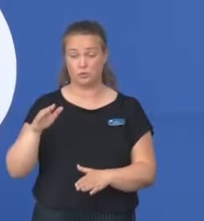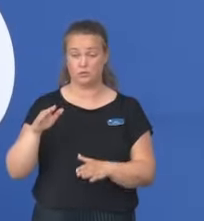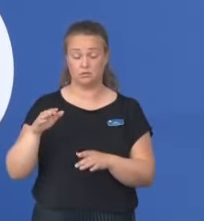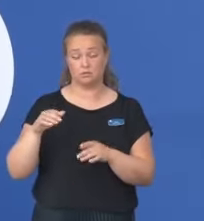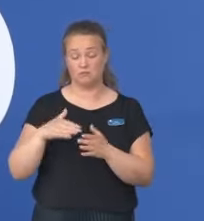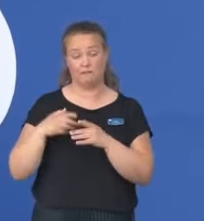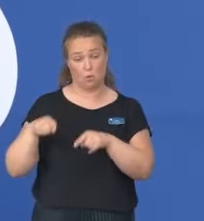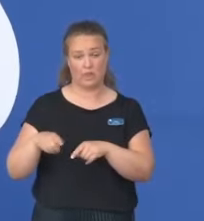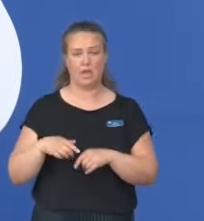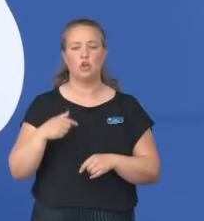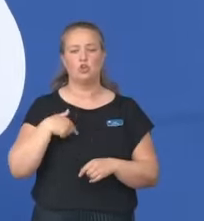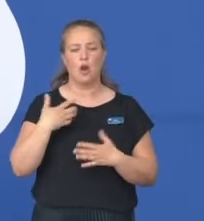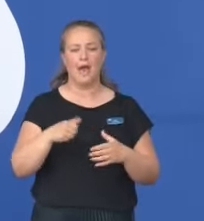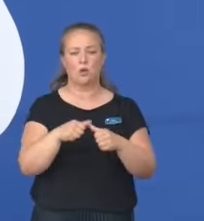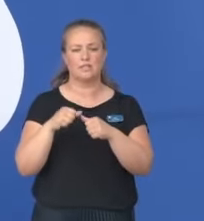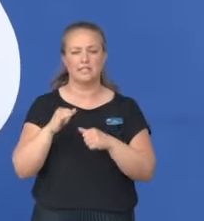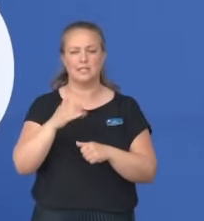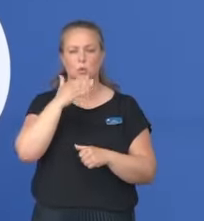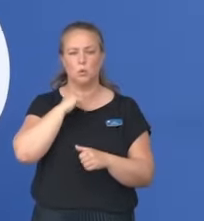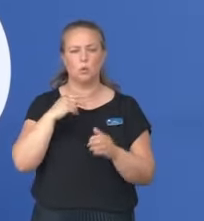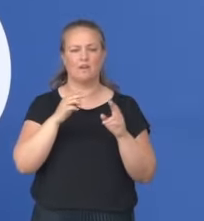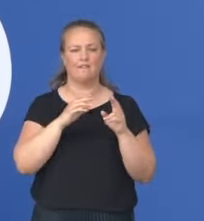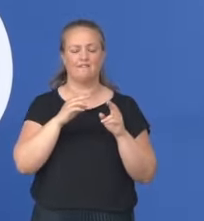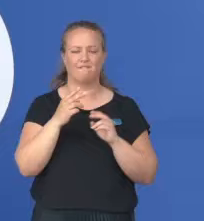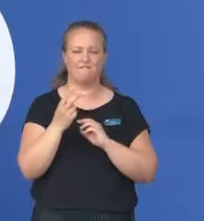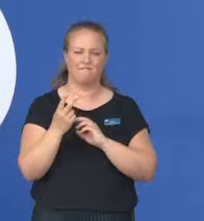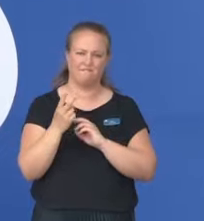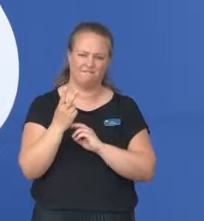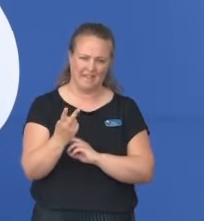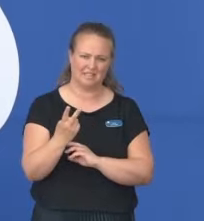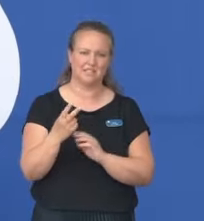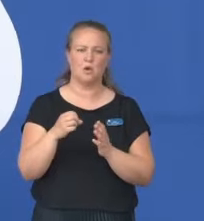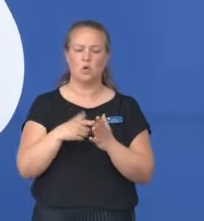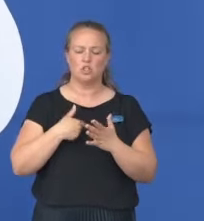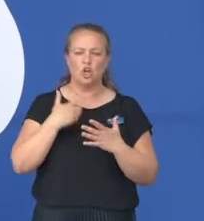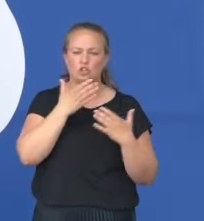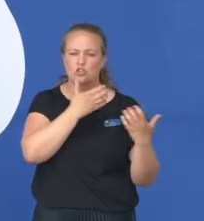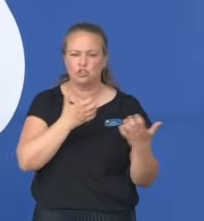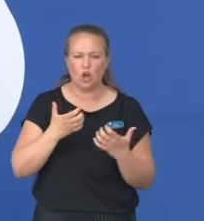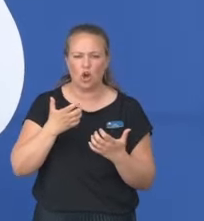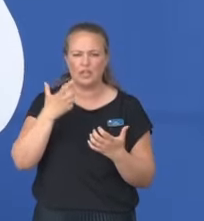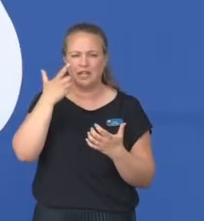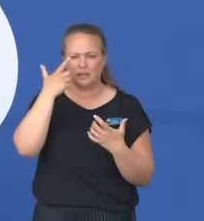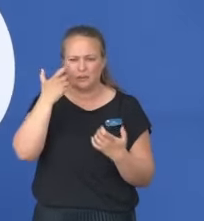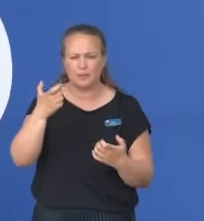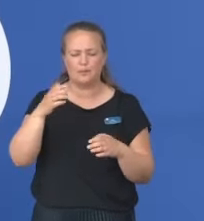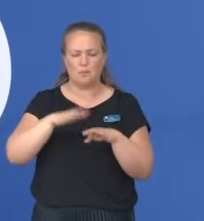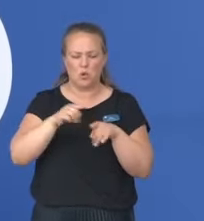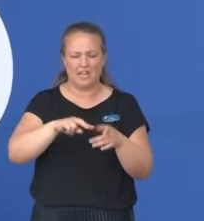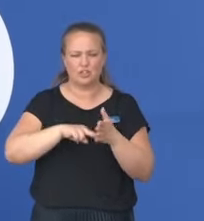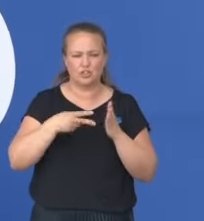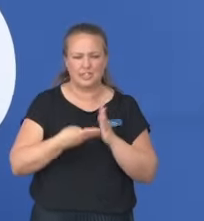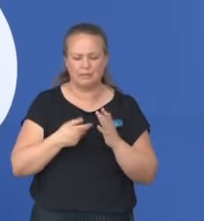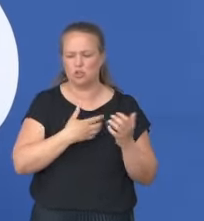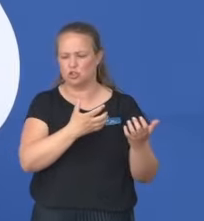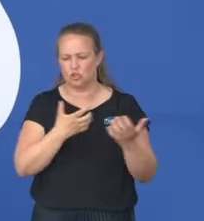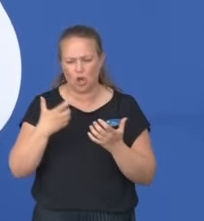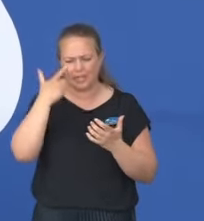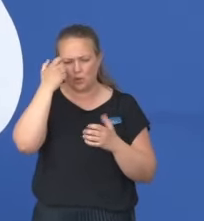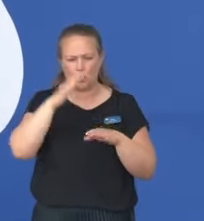därifrån. Jag är organiserad i Ung Vänster på grund av att jag saknar tilltro till det här systemet. Jag saknar tilltro till den